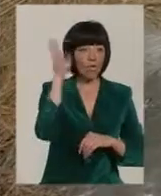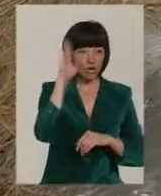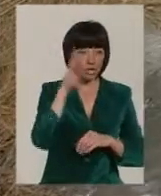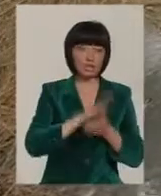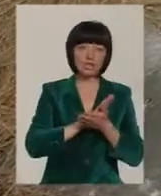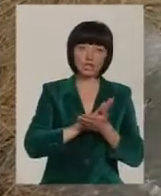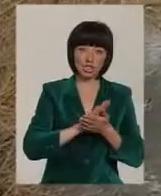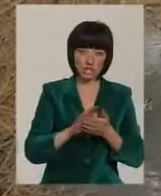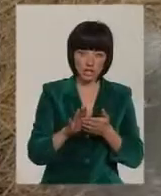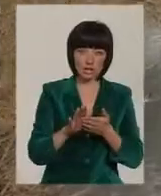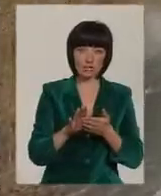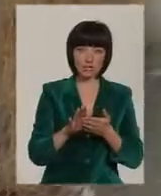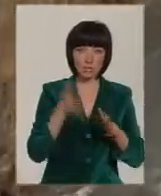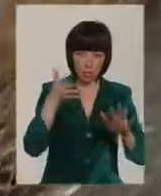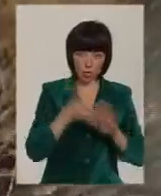річці чиста та прозора.